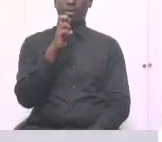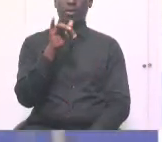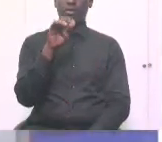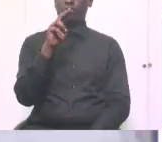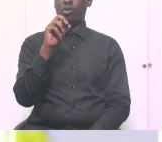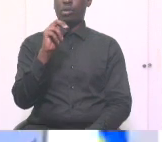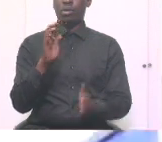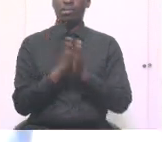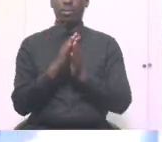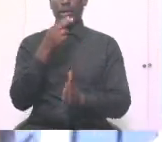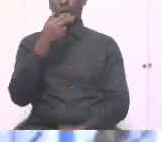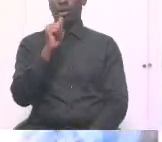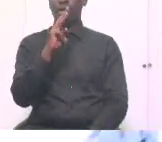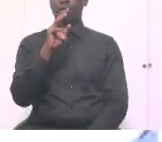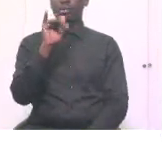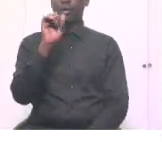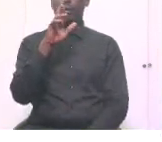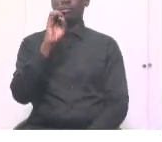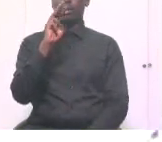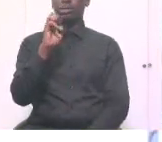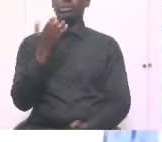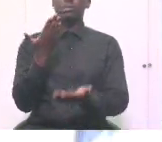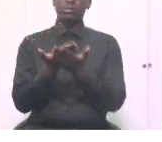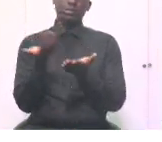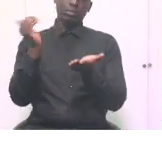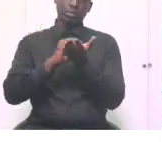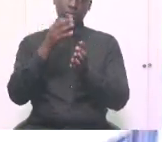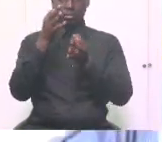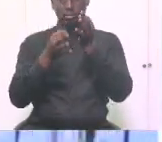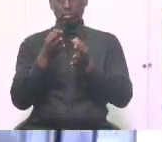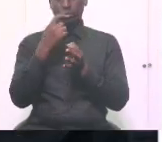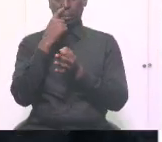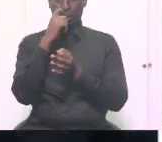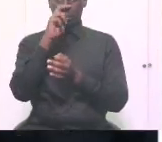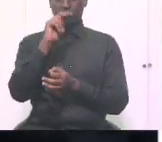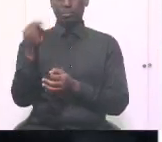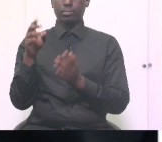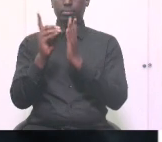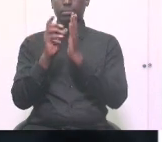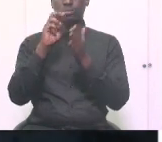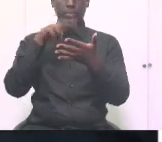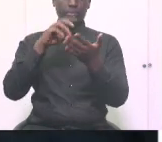Maître Habyarimana. Bamporiki yajuririye icyemezo cy'urukiko rwisumbuye rwa Nyarugenge cyasomwe tariki ya